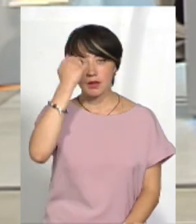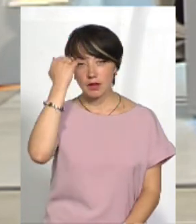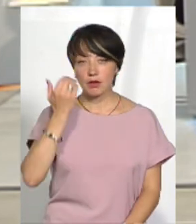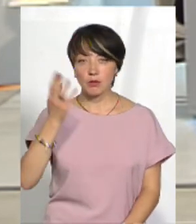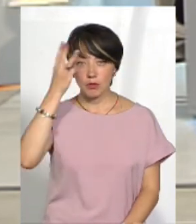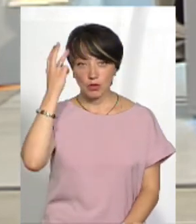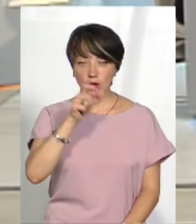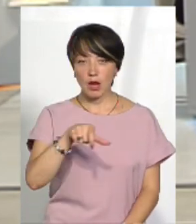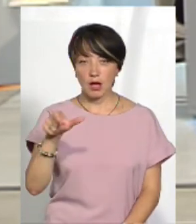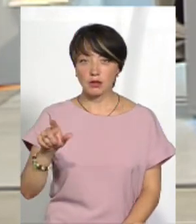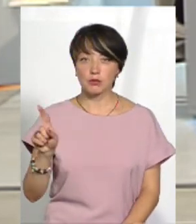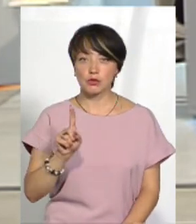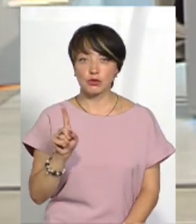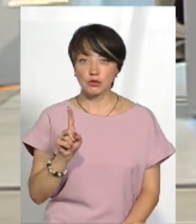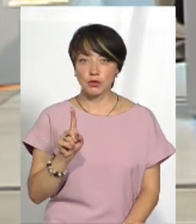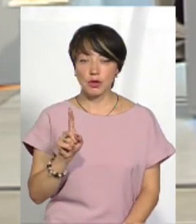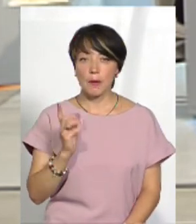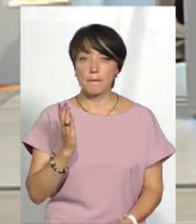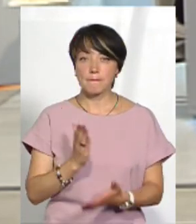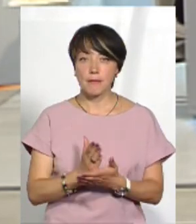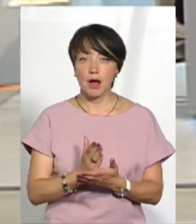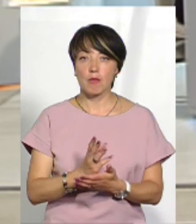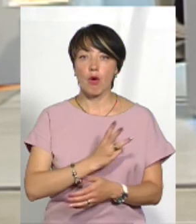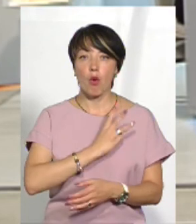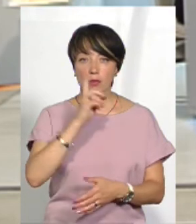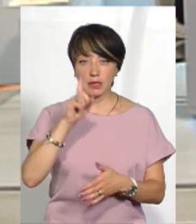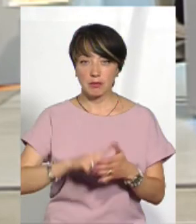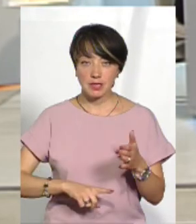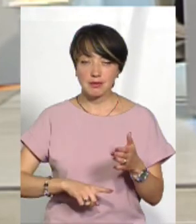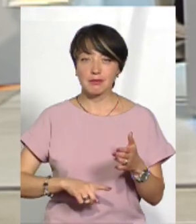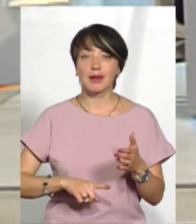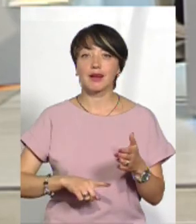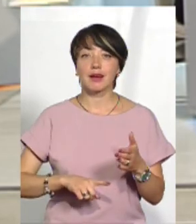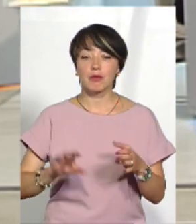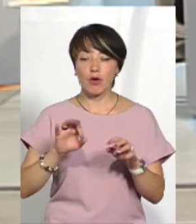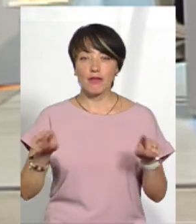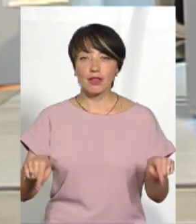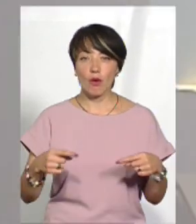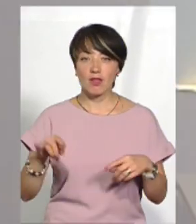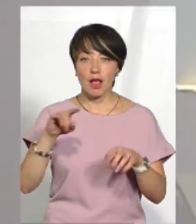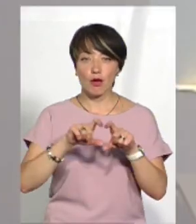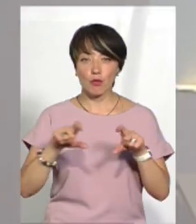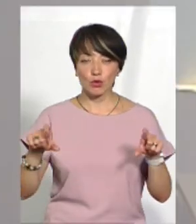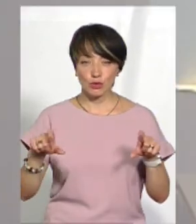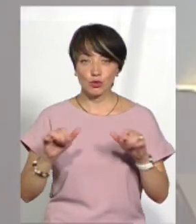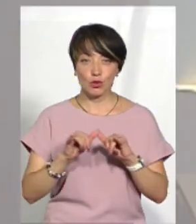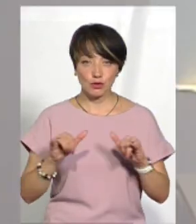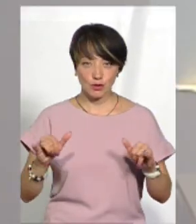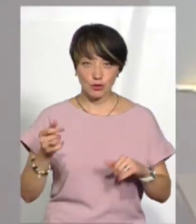Дякуємо подолянам за те, що мають оптимізм стосовно відновлення і